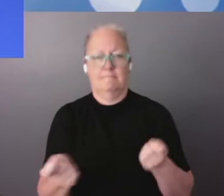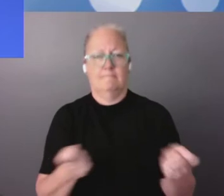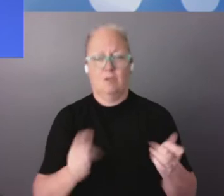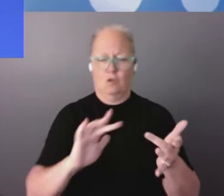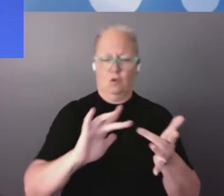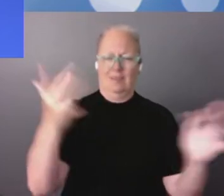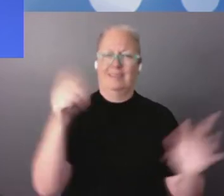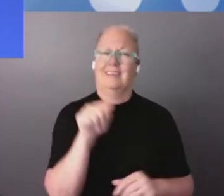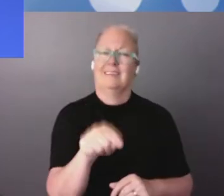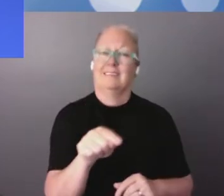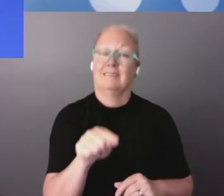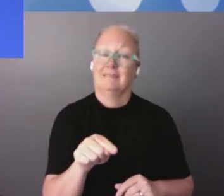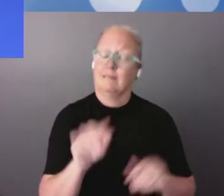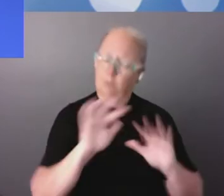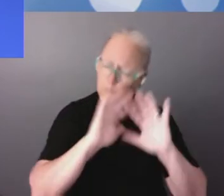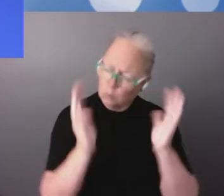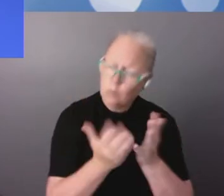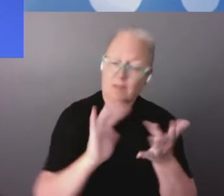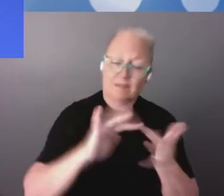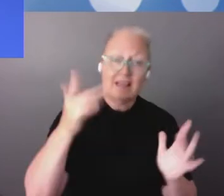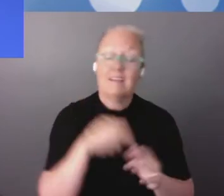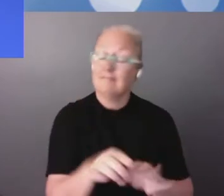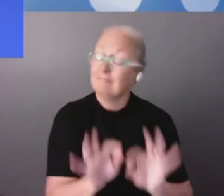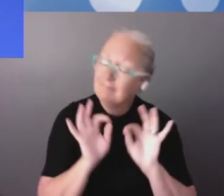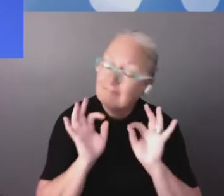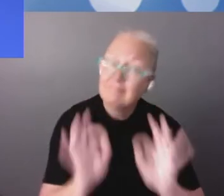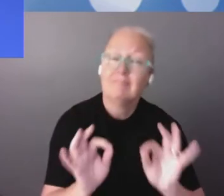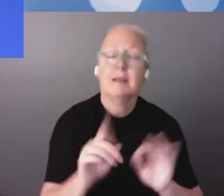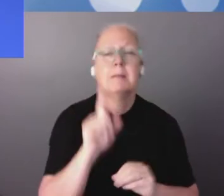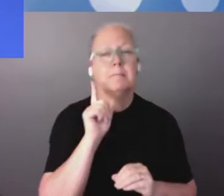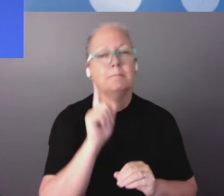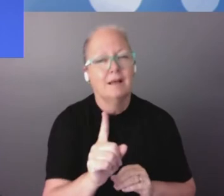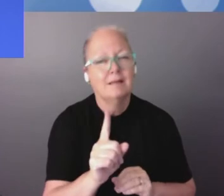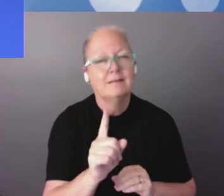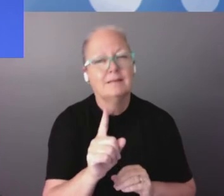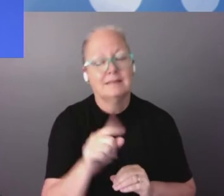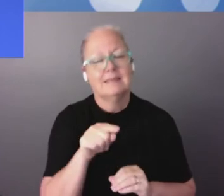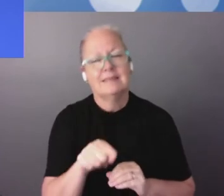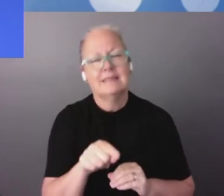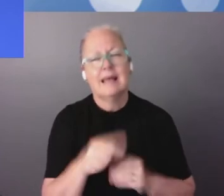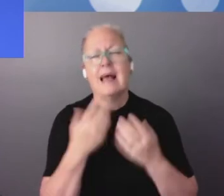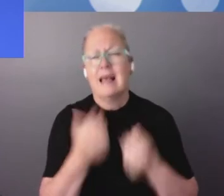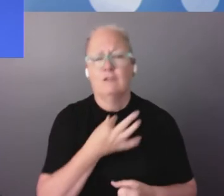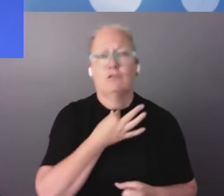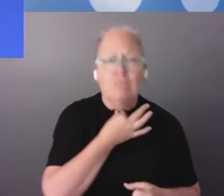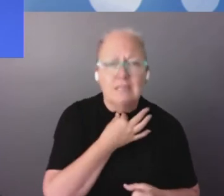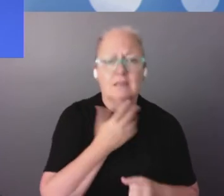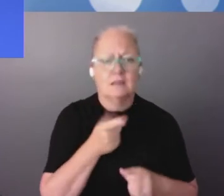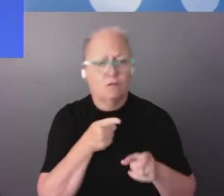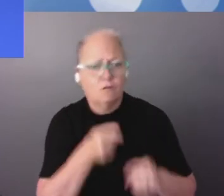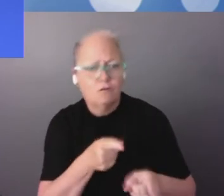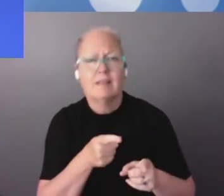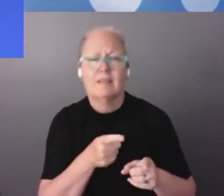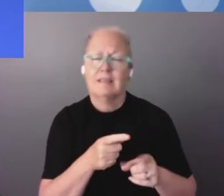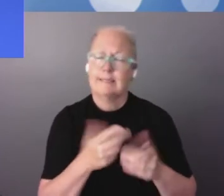reste quand même créateur de beaucoup de risques. Je suis toutefois convaincu que cette conférence ici à